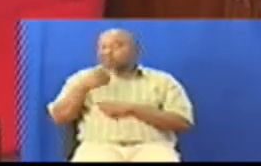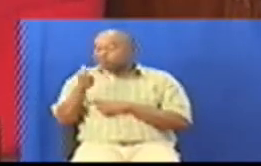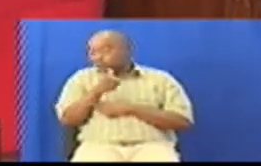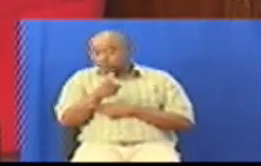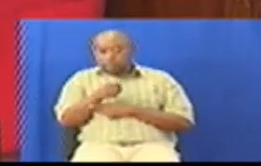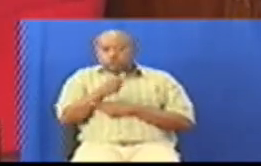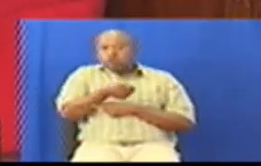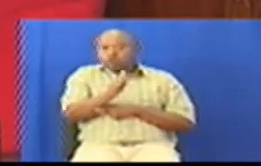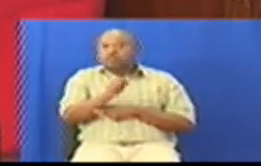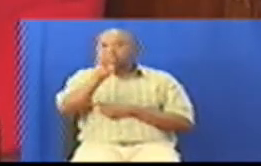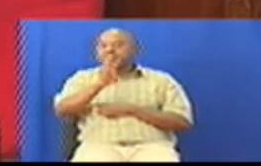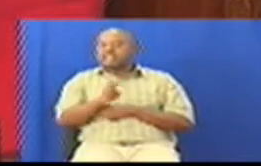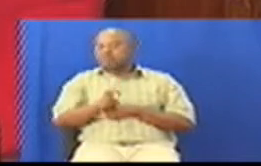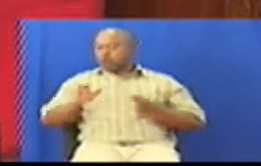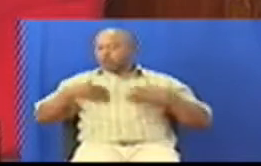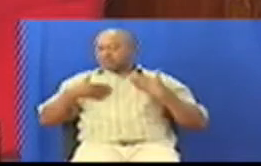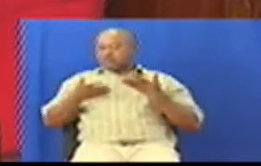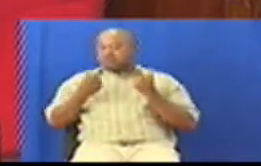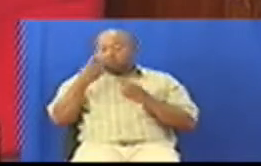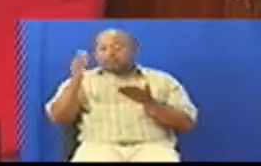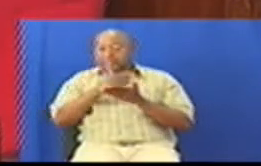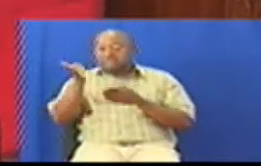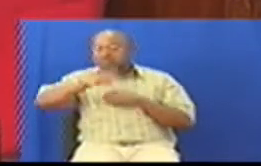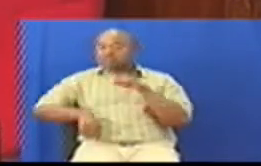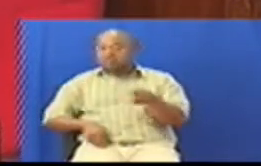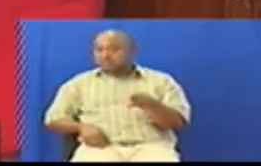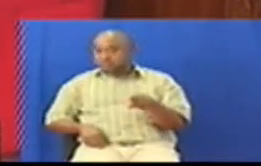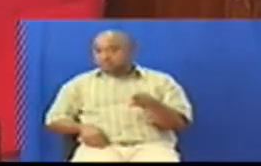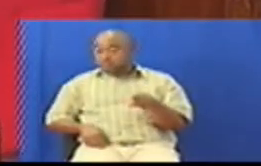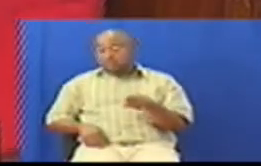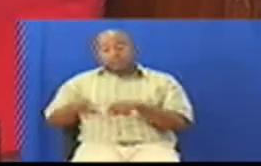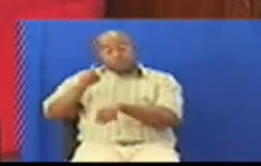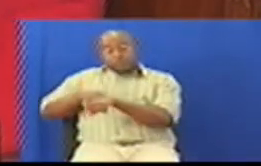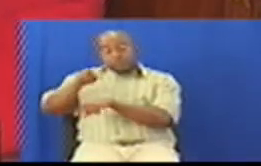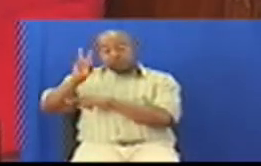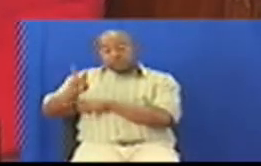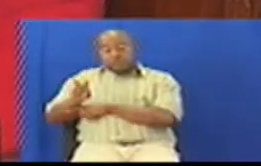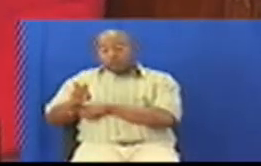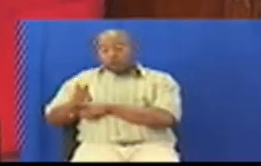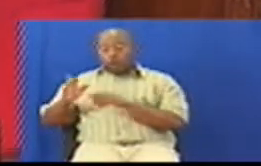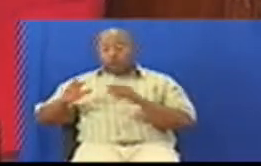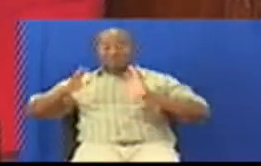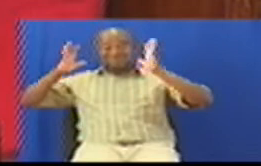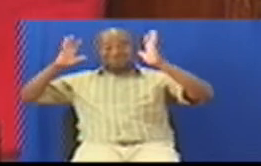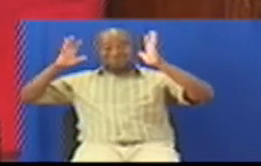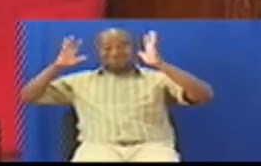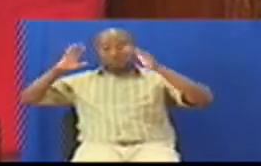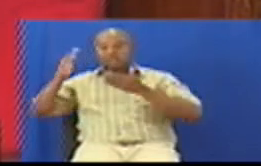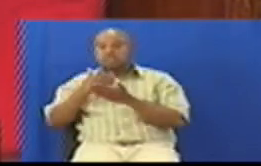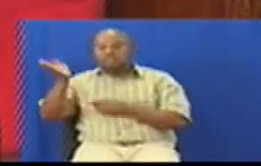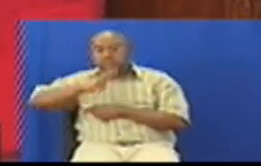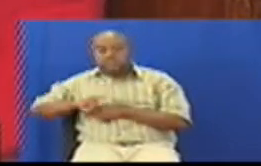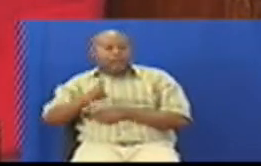kwa furaha ya shauri hiyo kuisha. Wakati hao wanalia kwa furaha, mama ya marehemu wa Kwireha analia